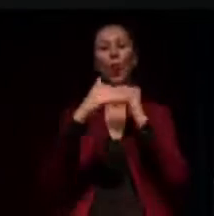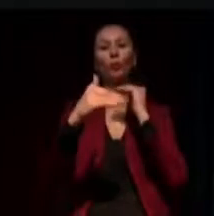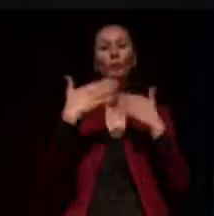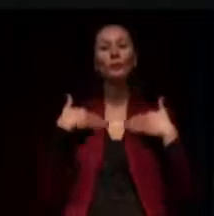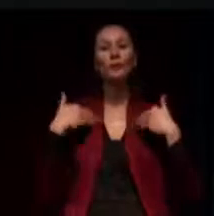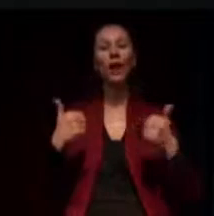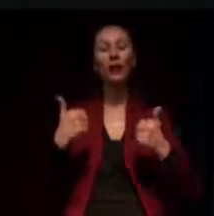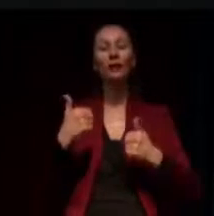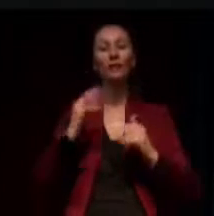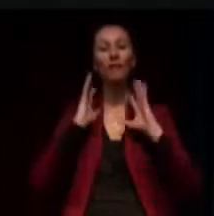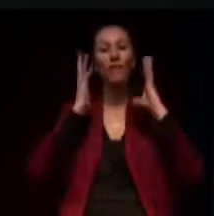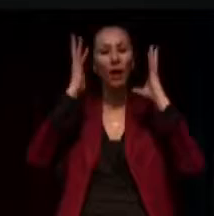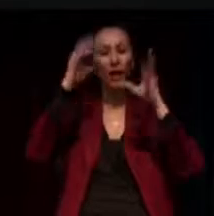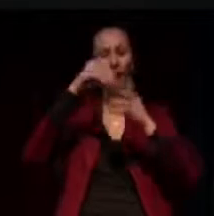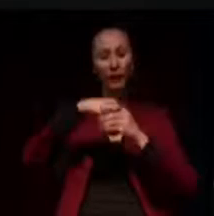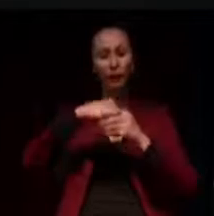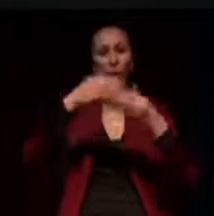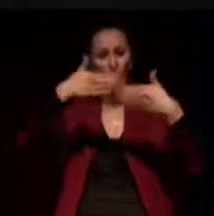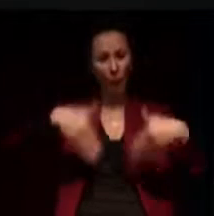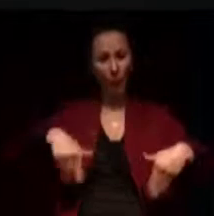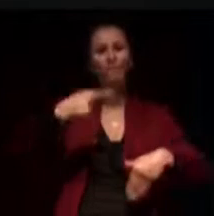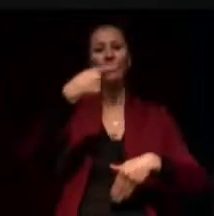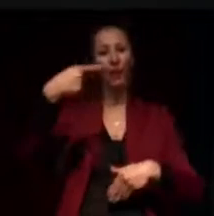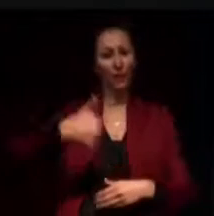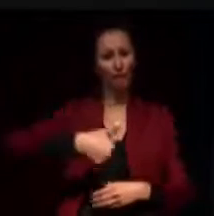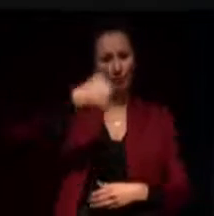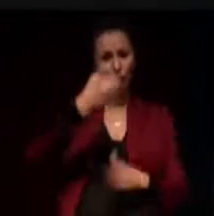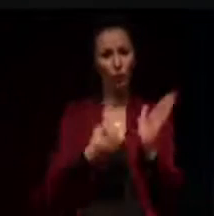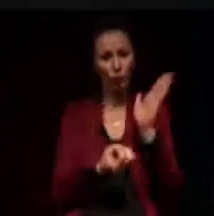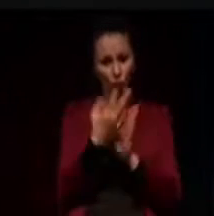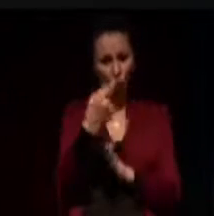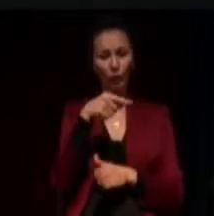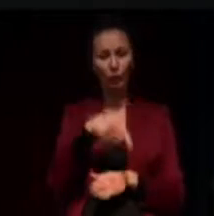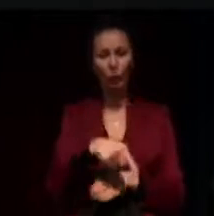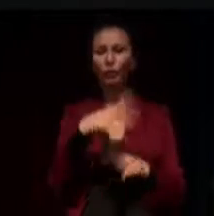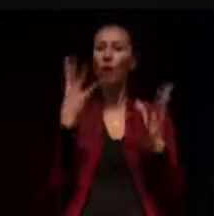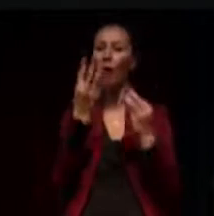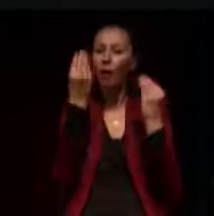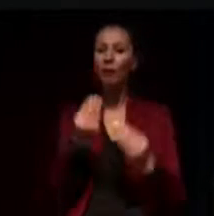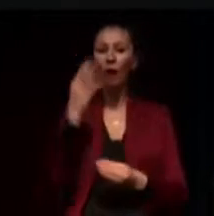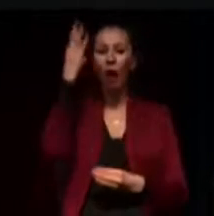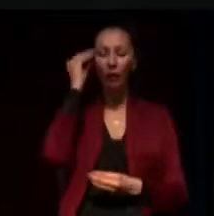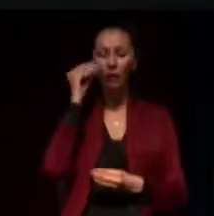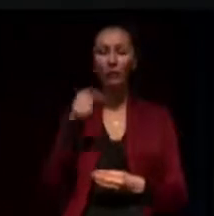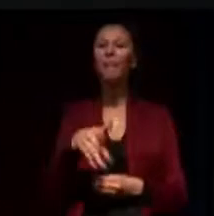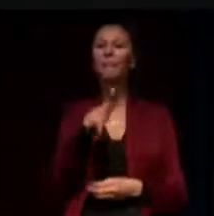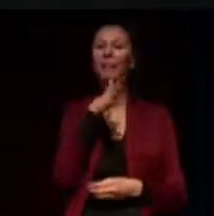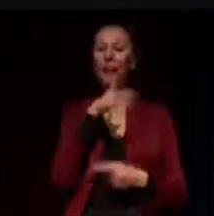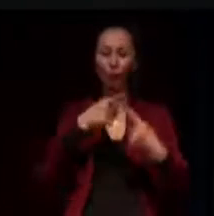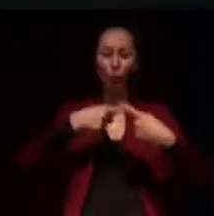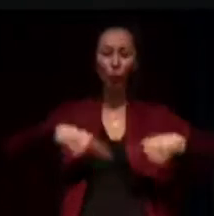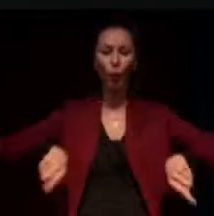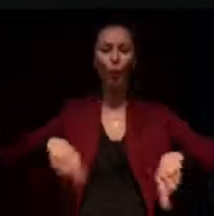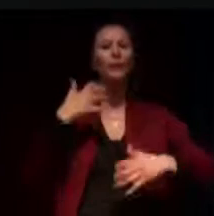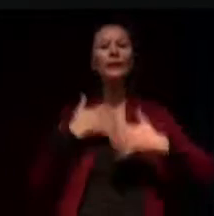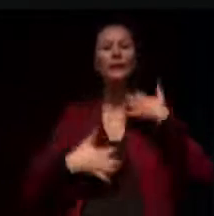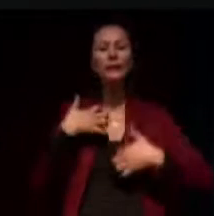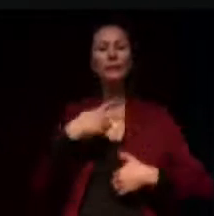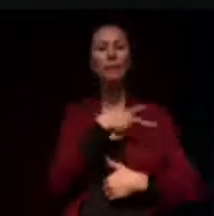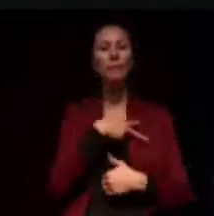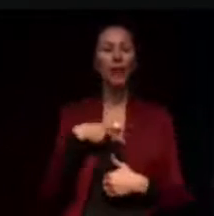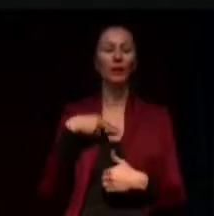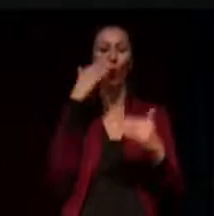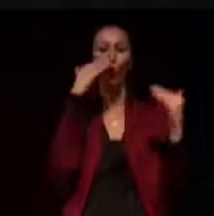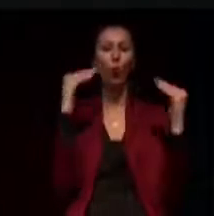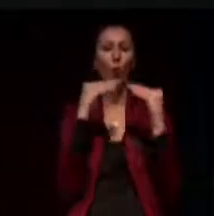sağlığı faaliyetlerinin faydasını, önlemleri kurduk o daire başkanlığını. Bu dönemde daha iyi anladık. Bir bilim kurulu oluşturduk ve kriz belediyeciliği uygulamasına